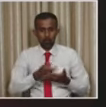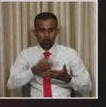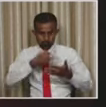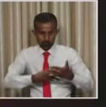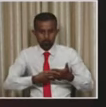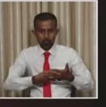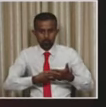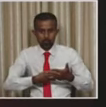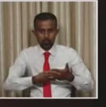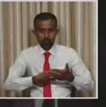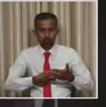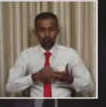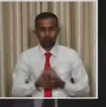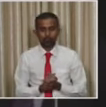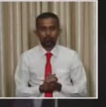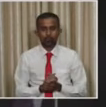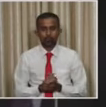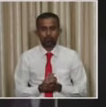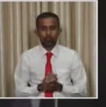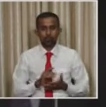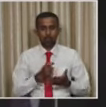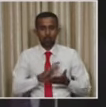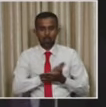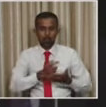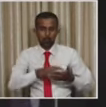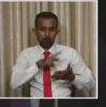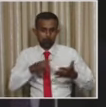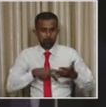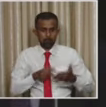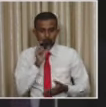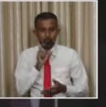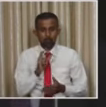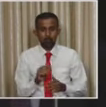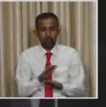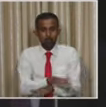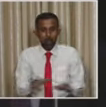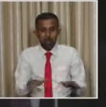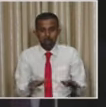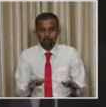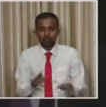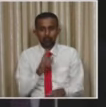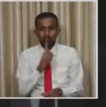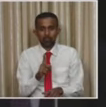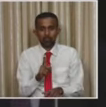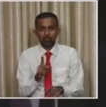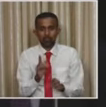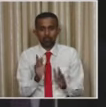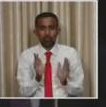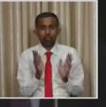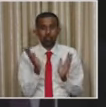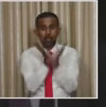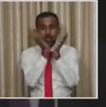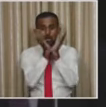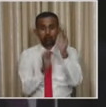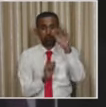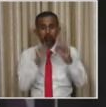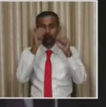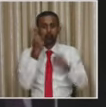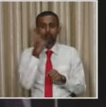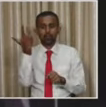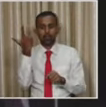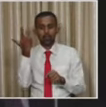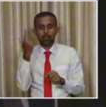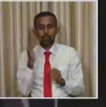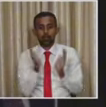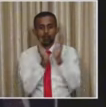කියලානේ. හරි ගරු කතා ගරු සභාපතිතුමනි අපි හැන්සාඩ් එක බලන්න. අපි මේ අපේ රටේ ටූරි දරුවන්ට කියන්න කැමති අර කිතුල් ගහට නැගපු මිනිස්සු අපි දකලා නැහනේ.